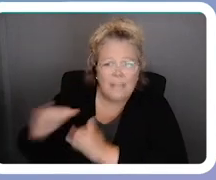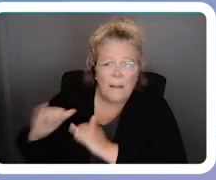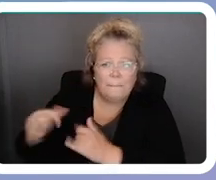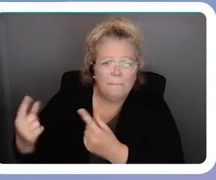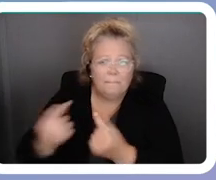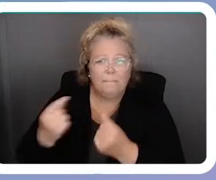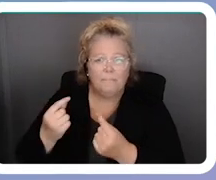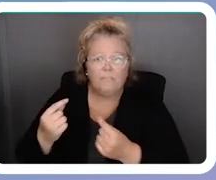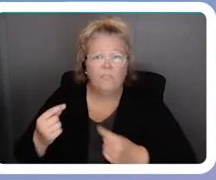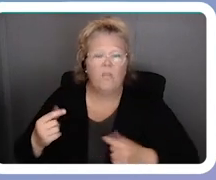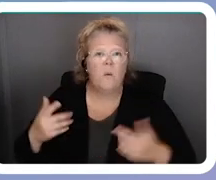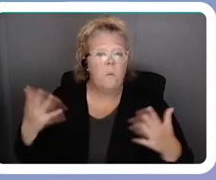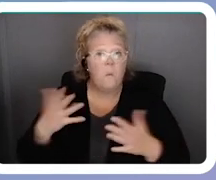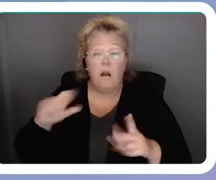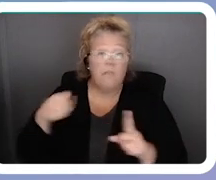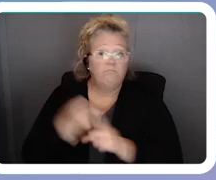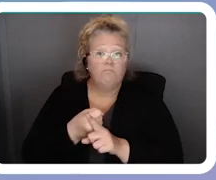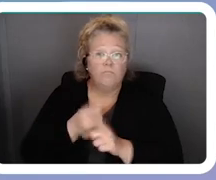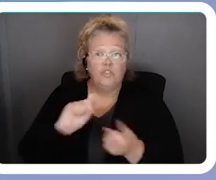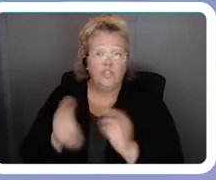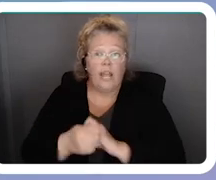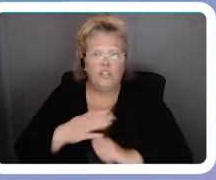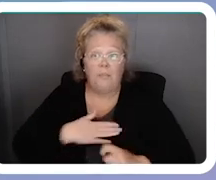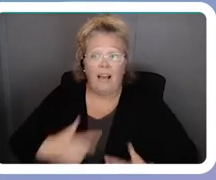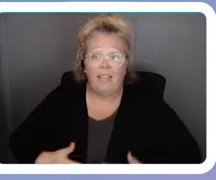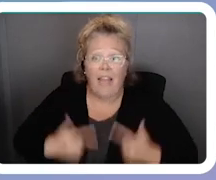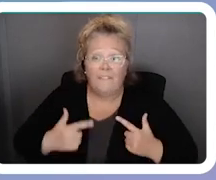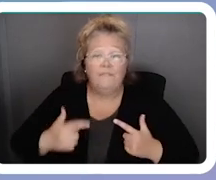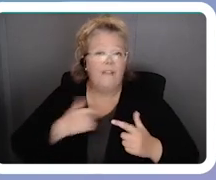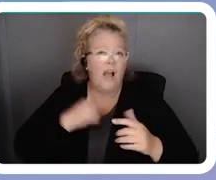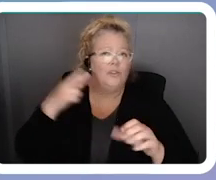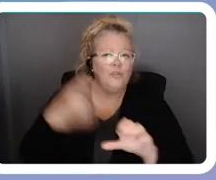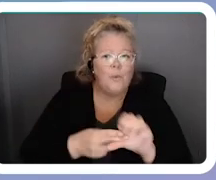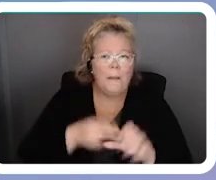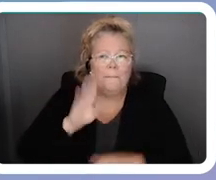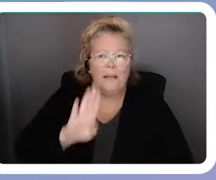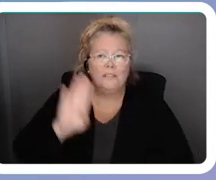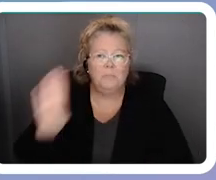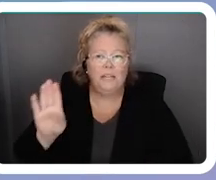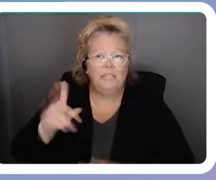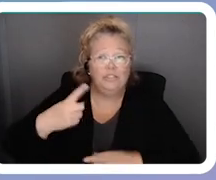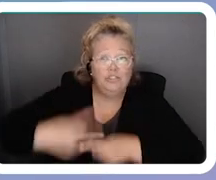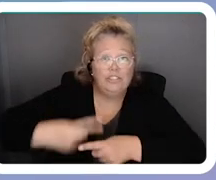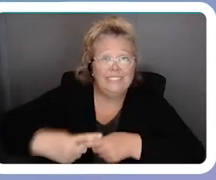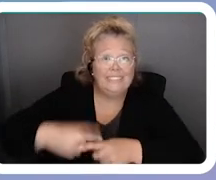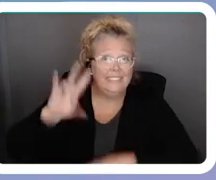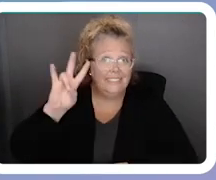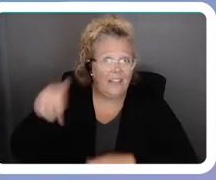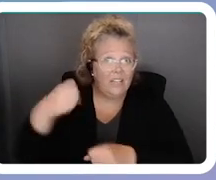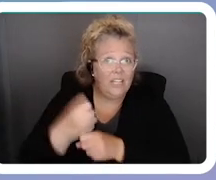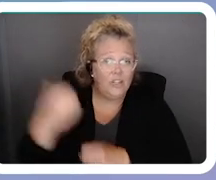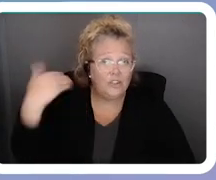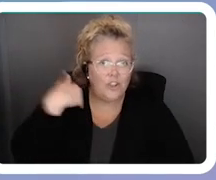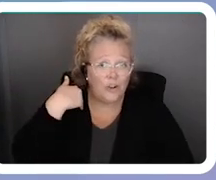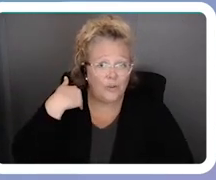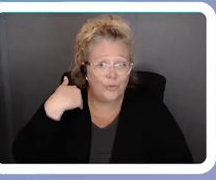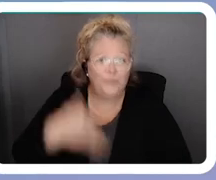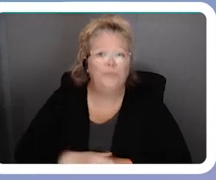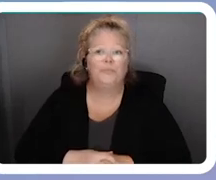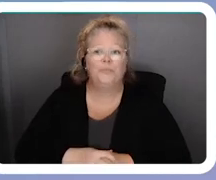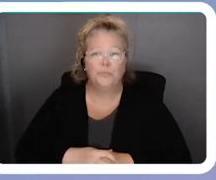ηλικία. Κάτι που μου άλλασε τη ζωή είναι ότι πριν από 7 χρόνια